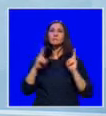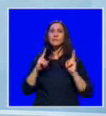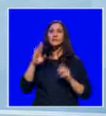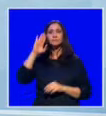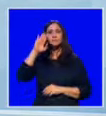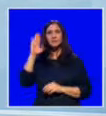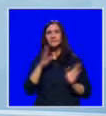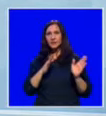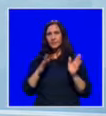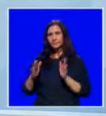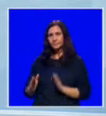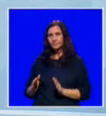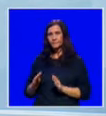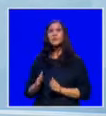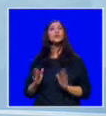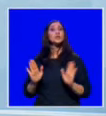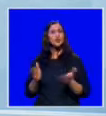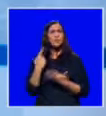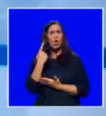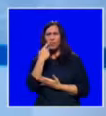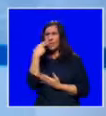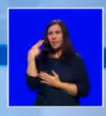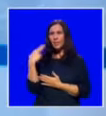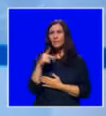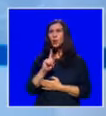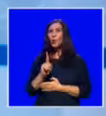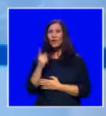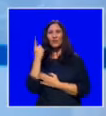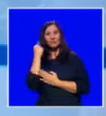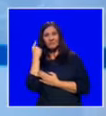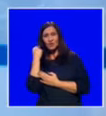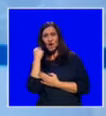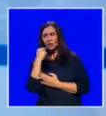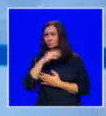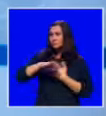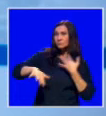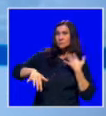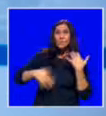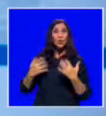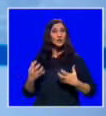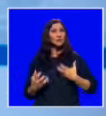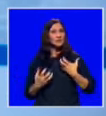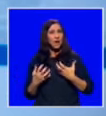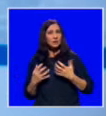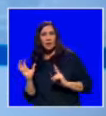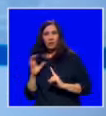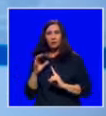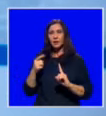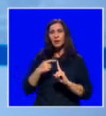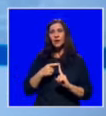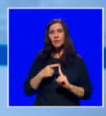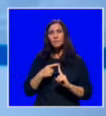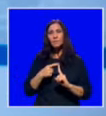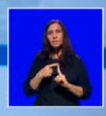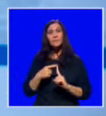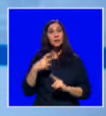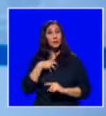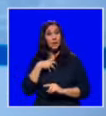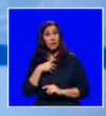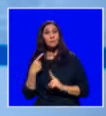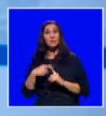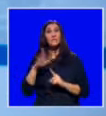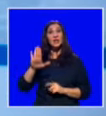Здравейте! Ще започна с една тема, която от вчера буни страстите и атаките са към ГЕРБ